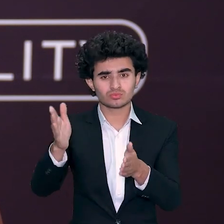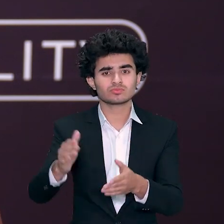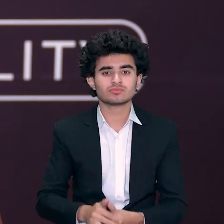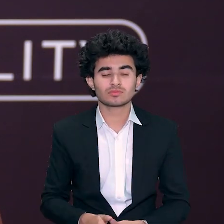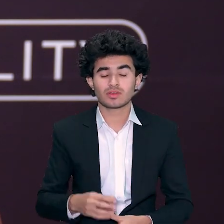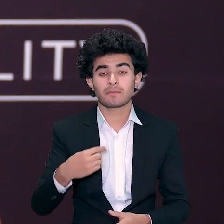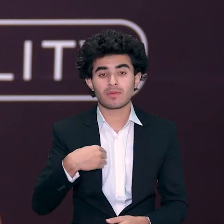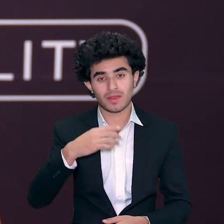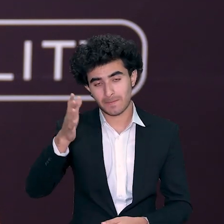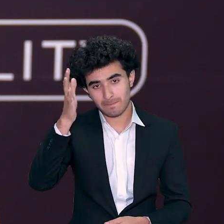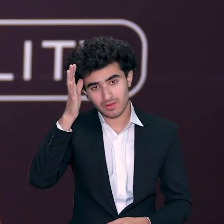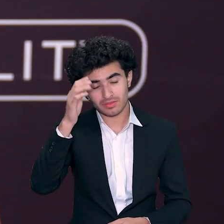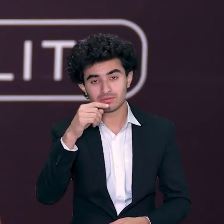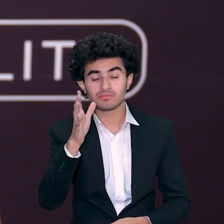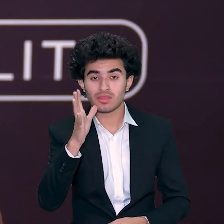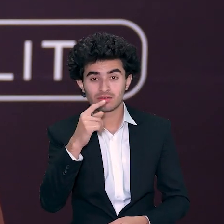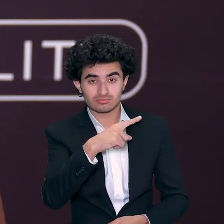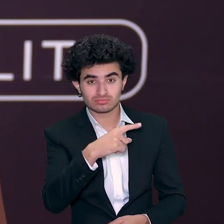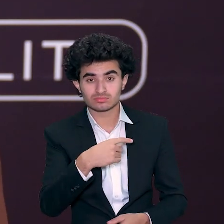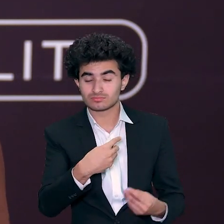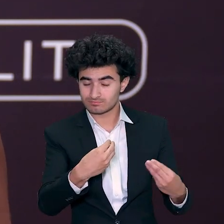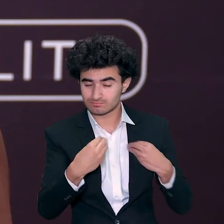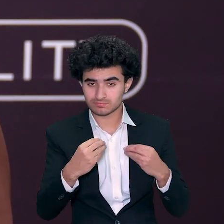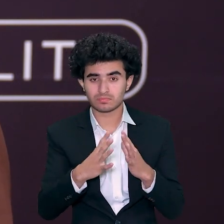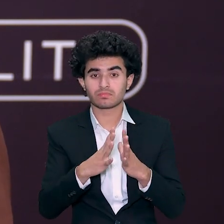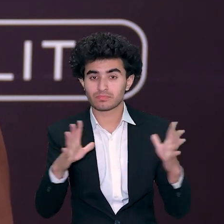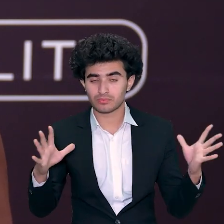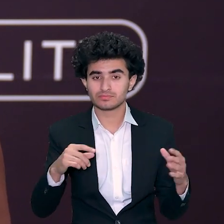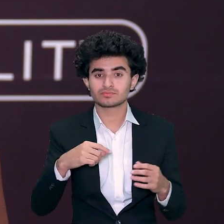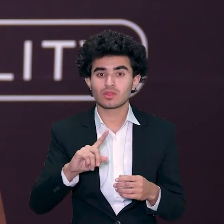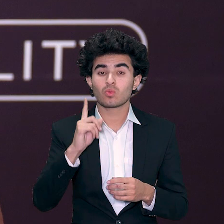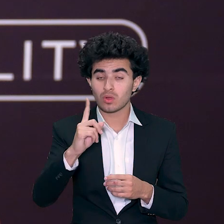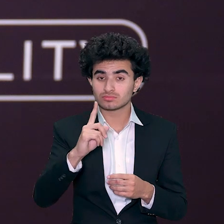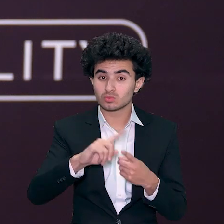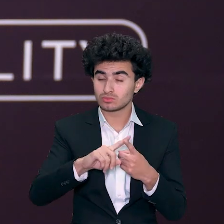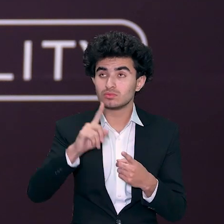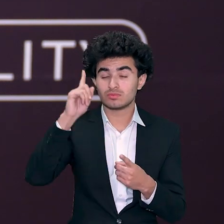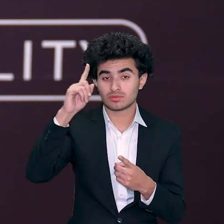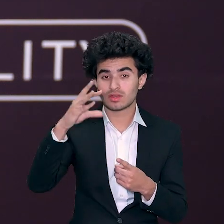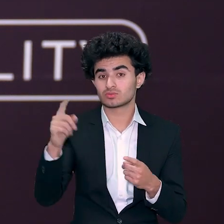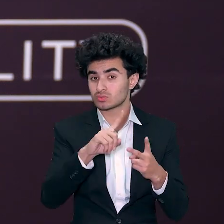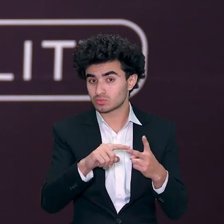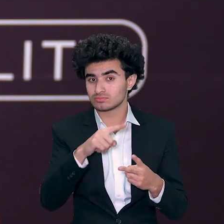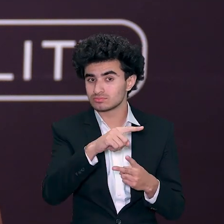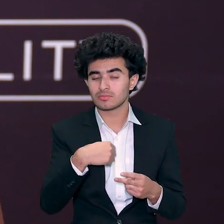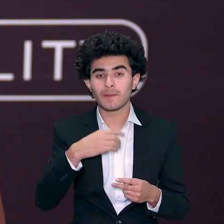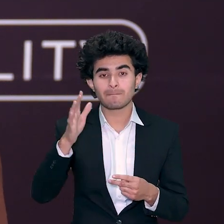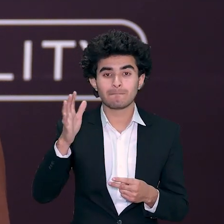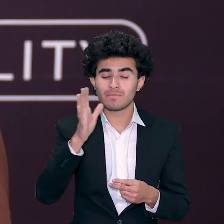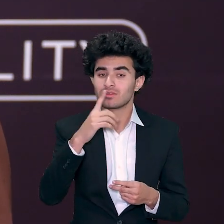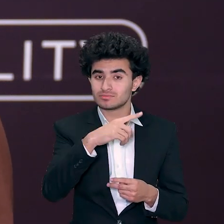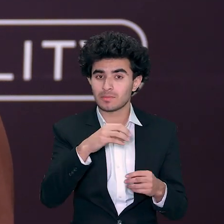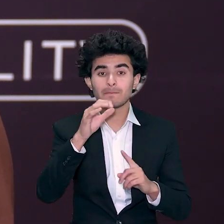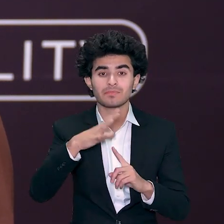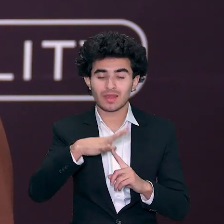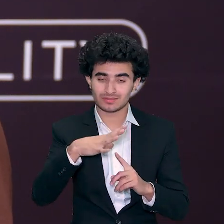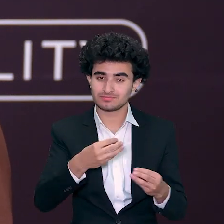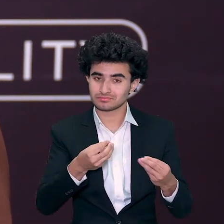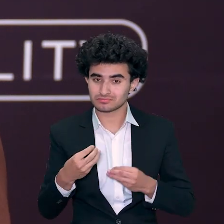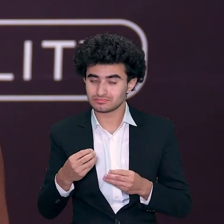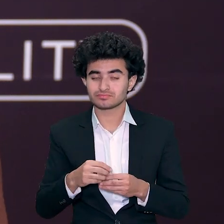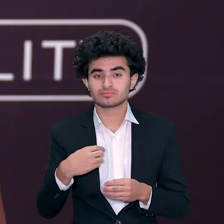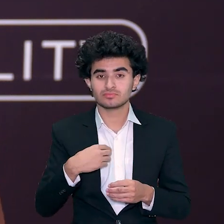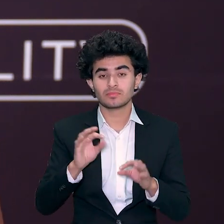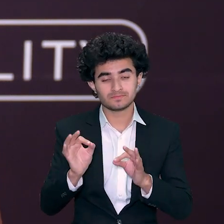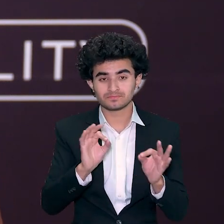نیچے انہی کی دعائیں ہیں میرے ساتھ۔ تو جب وہ میرے ساتھ بیٹھتی ہے، میں ہمیشہ اللہ سے یہی دعا کرتا ہوں کہ دیکھو جنت مجھے